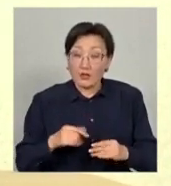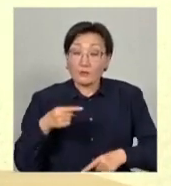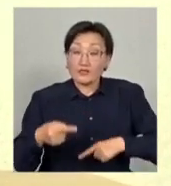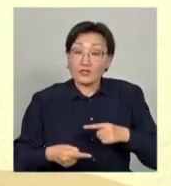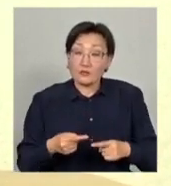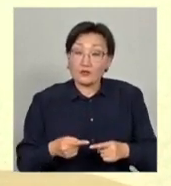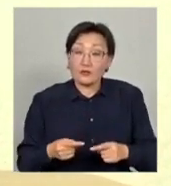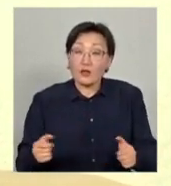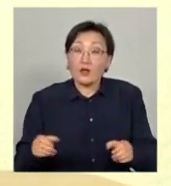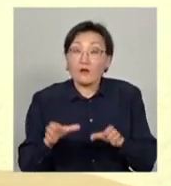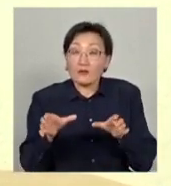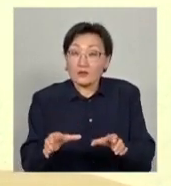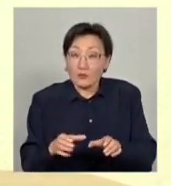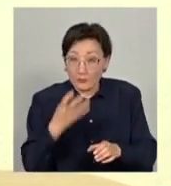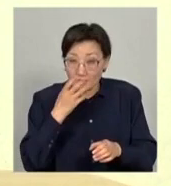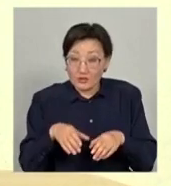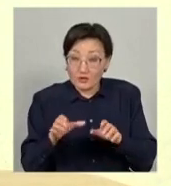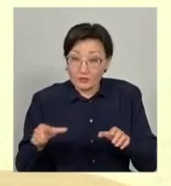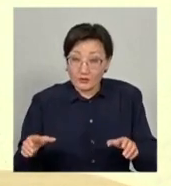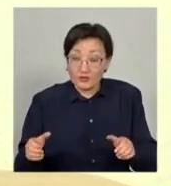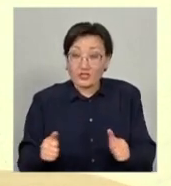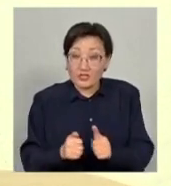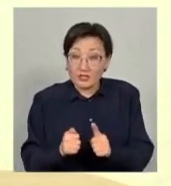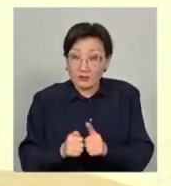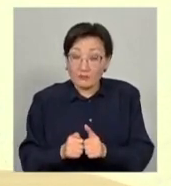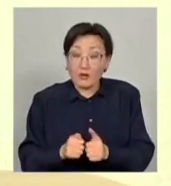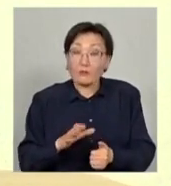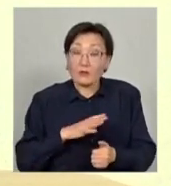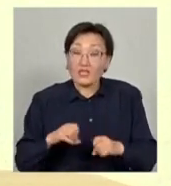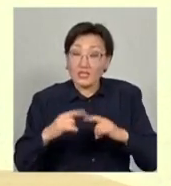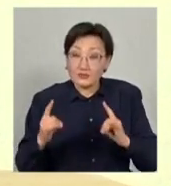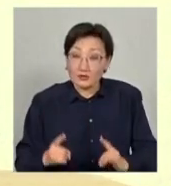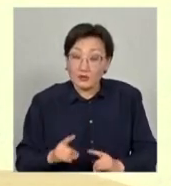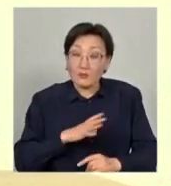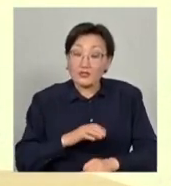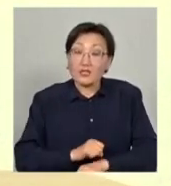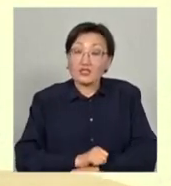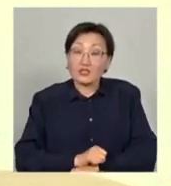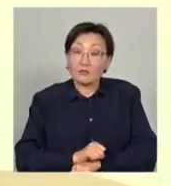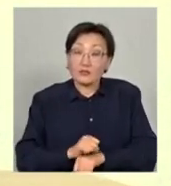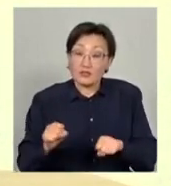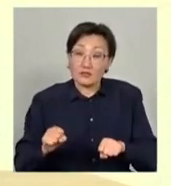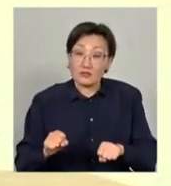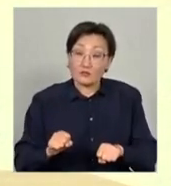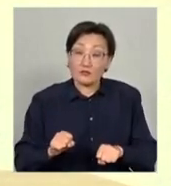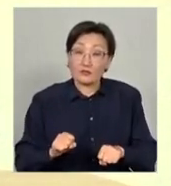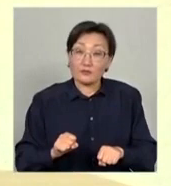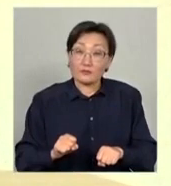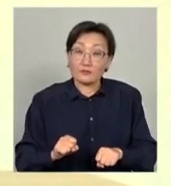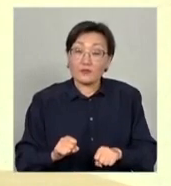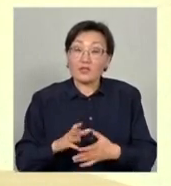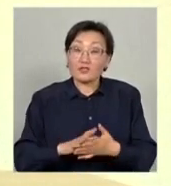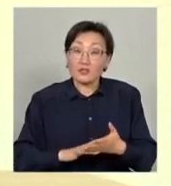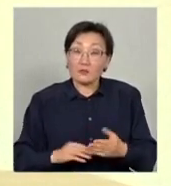Впоследствии поставил его в операторской около отопительной батареи и произошла разгерметизация баллона с